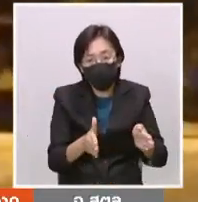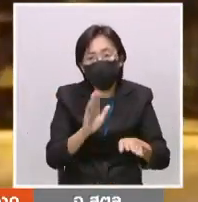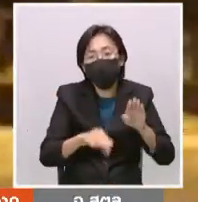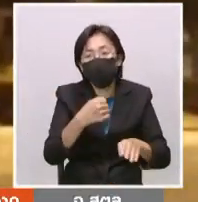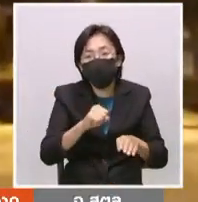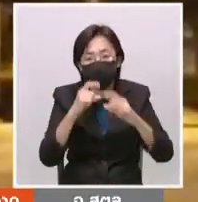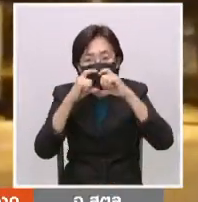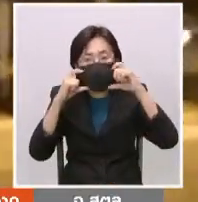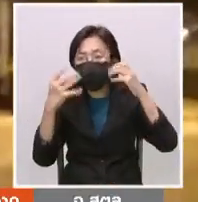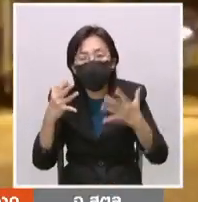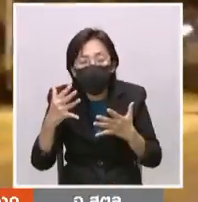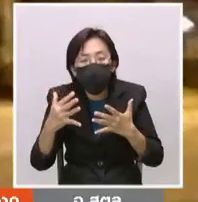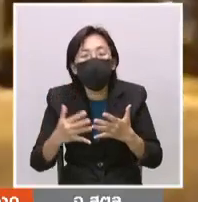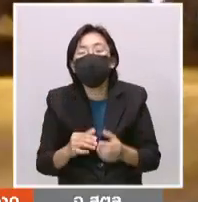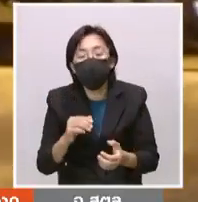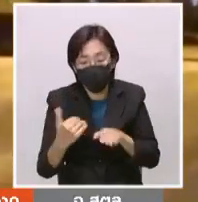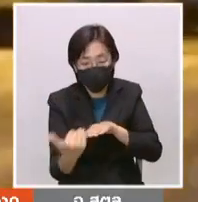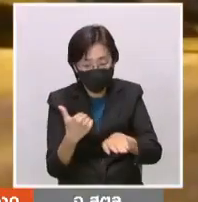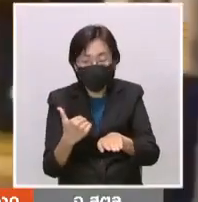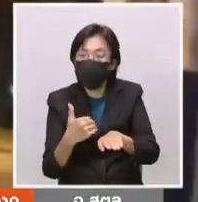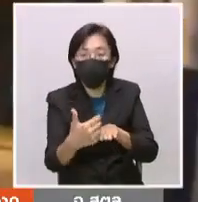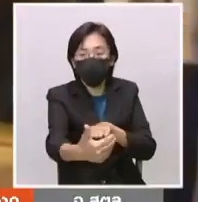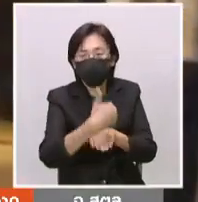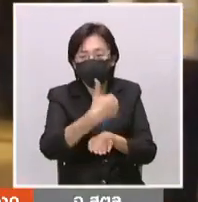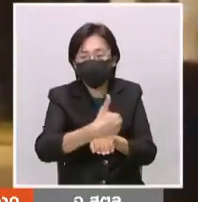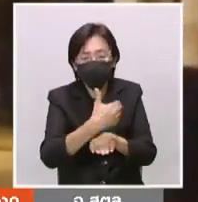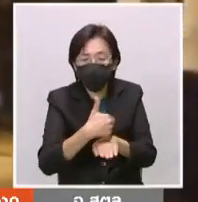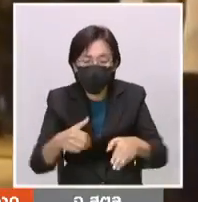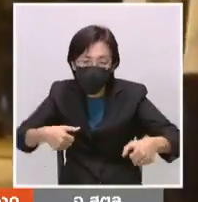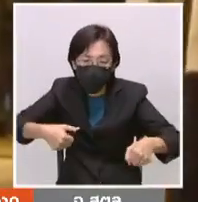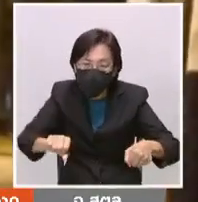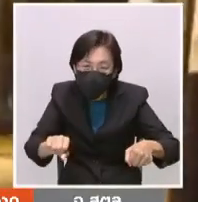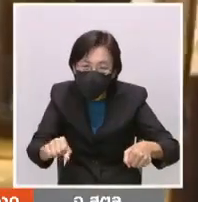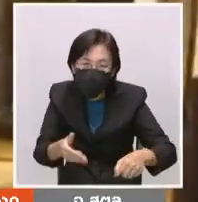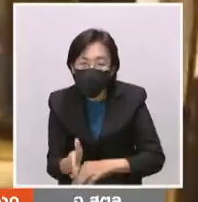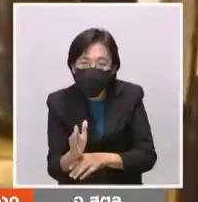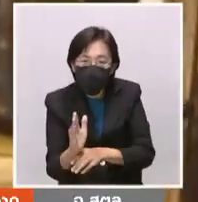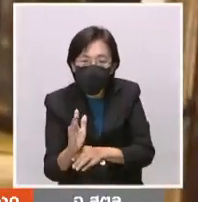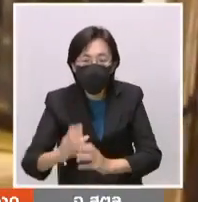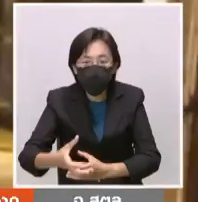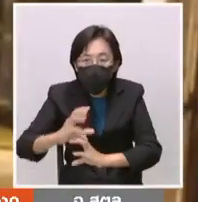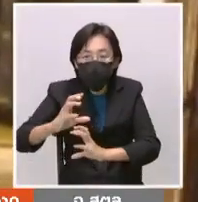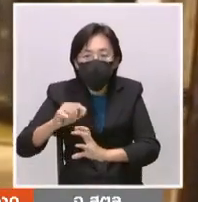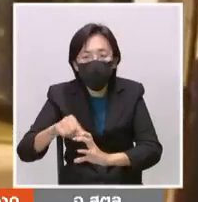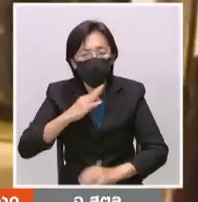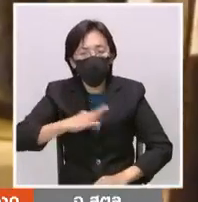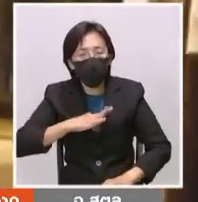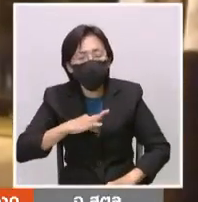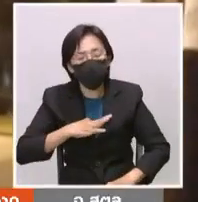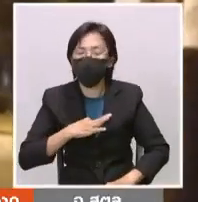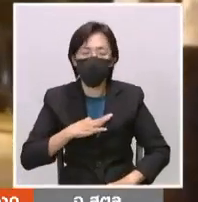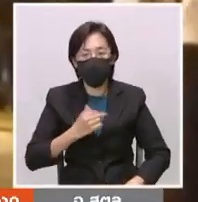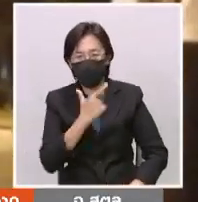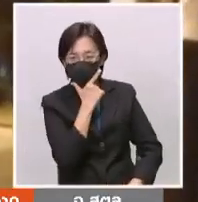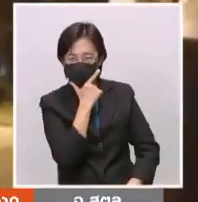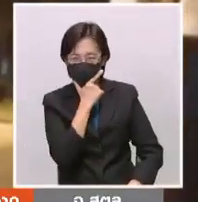ม่สวมแม็กซ์ด้วยขับรถย้อนสอนรวมทั้งบิดรถโชว์ความเท่นะที่เขาคงมองว่าเป็นแบบนี้ก็คือความเสียงดัง